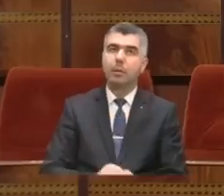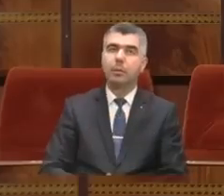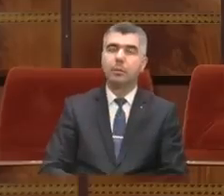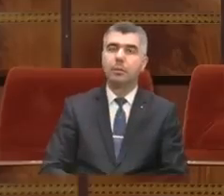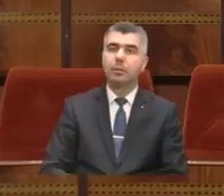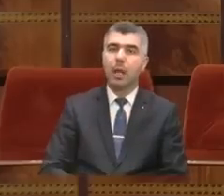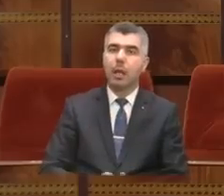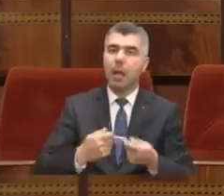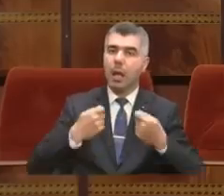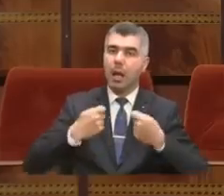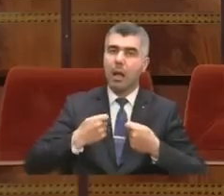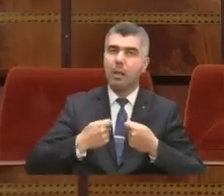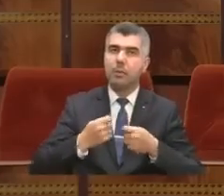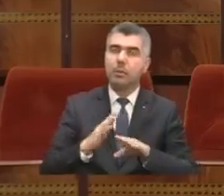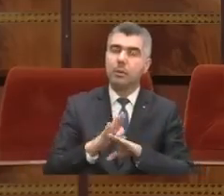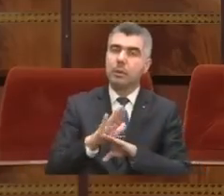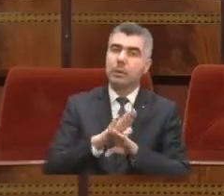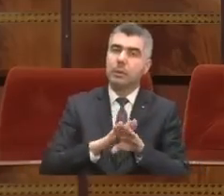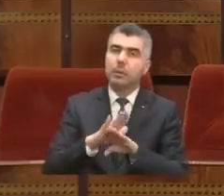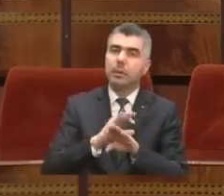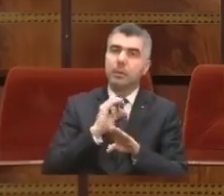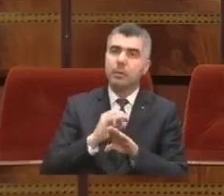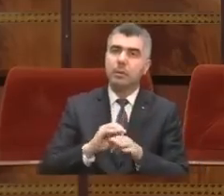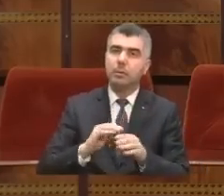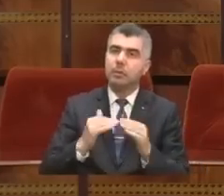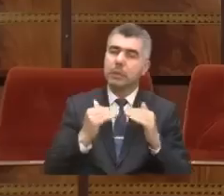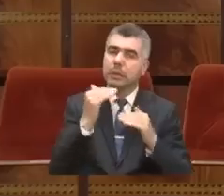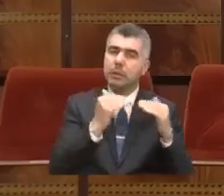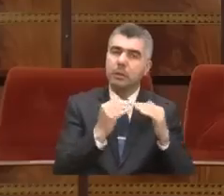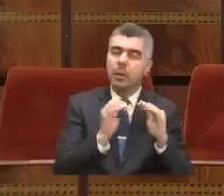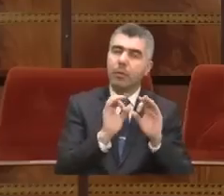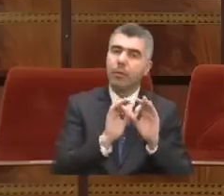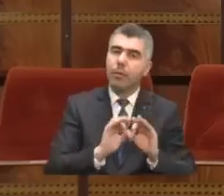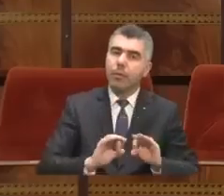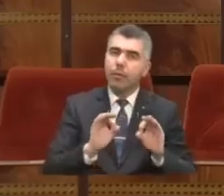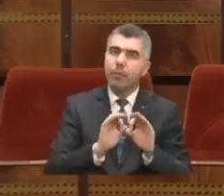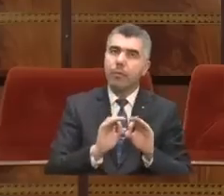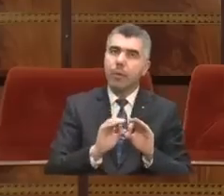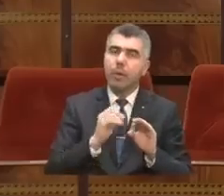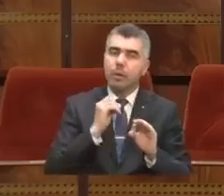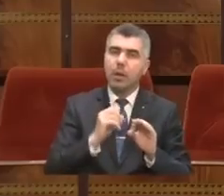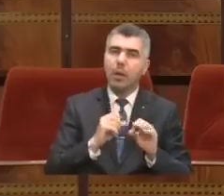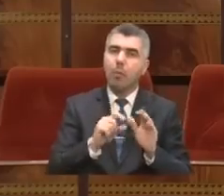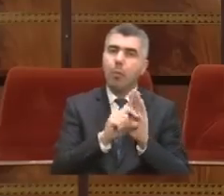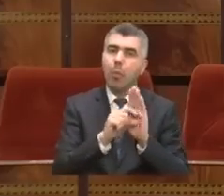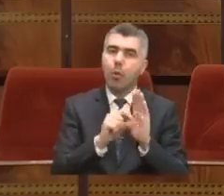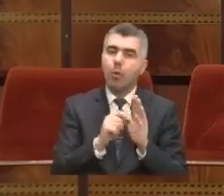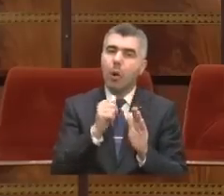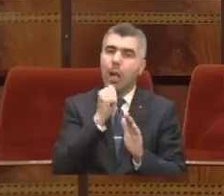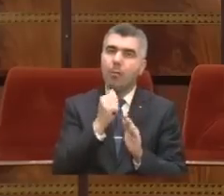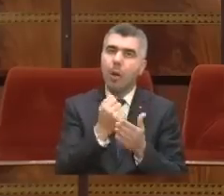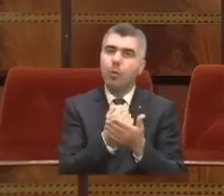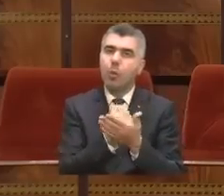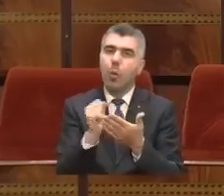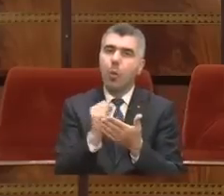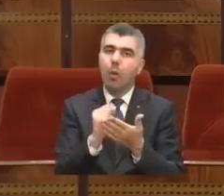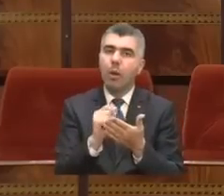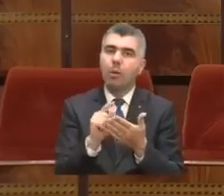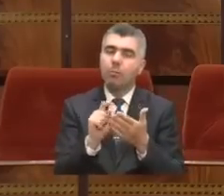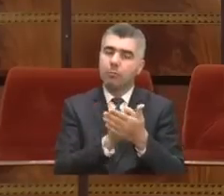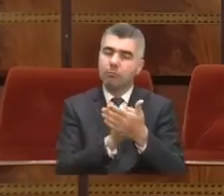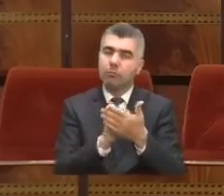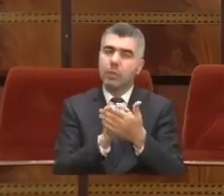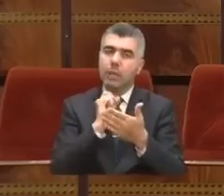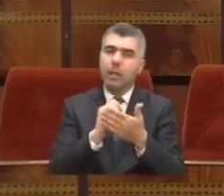ولهذا سيد الرئيس ارجوك ان هذه المساله المزايدات اللي تقال داخل الجلسه في موضوع الماء التمس منكم ان تسحب